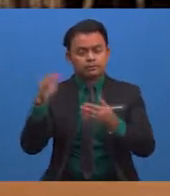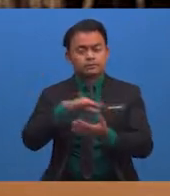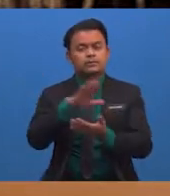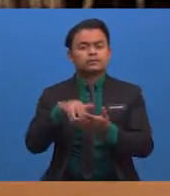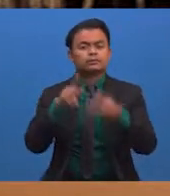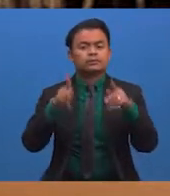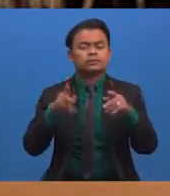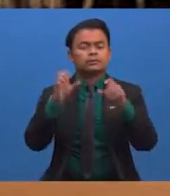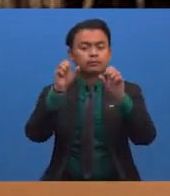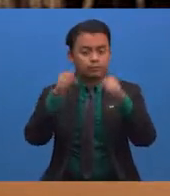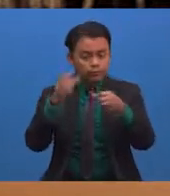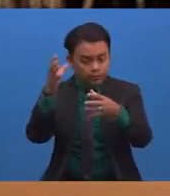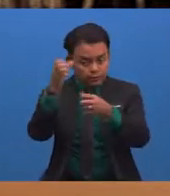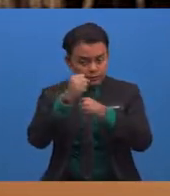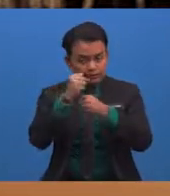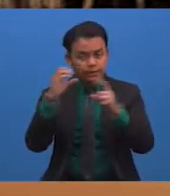objektif pembelajaran.